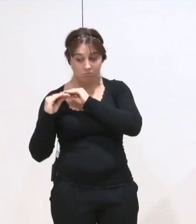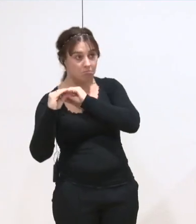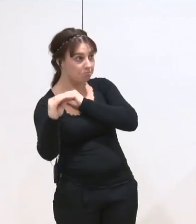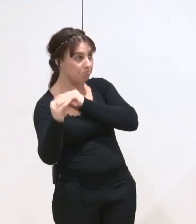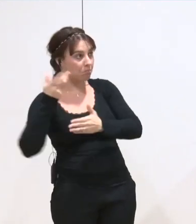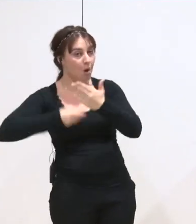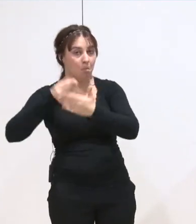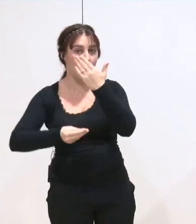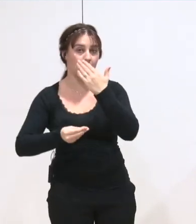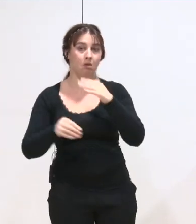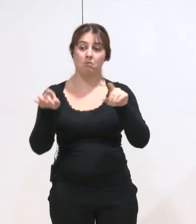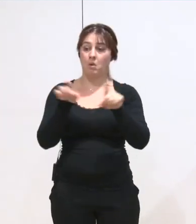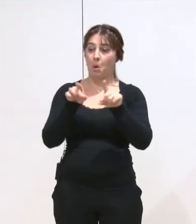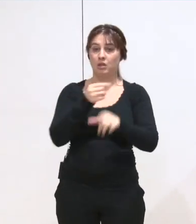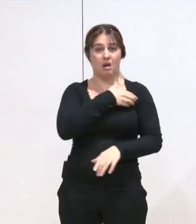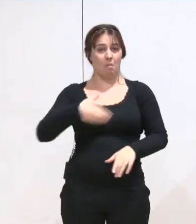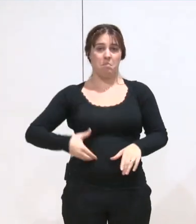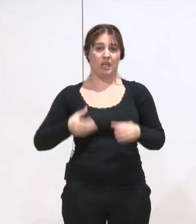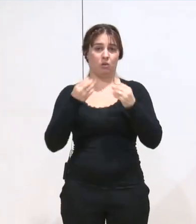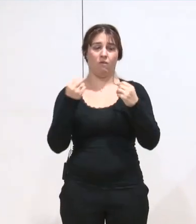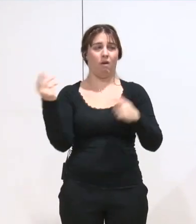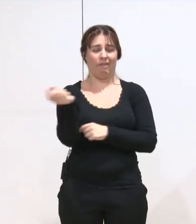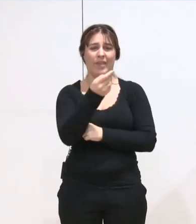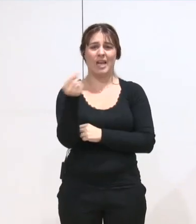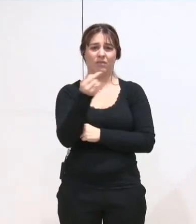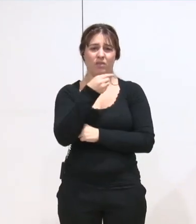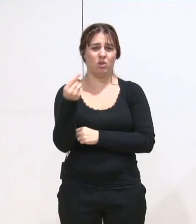signaux négatifs venant d'hôtels de ville qui se sont multipliés.